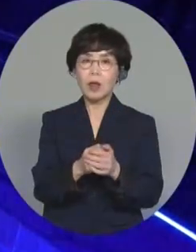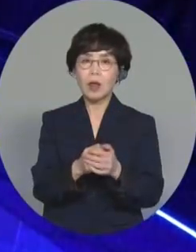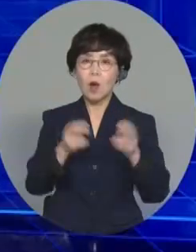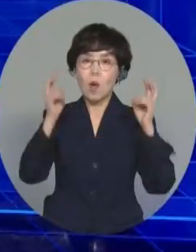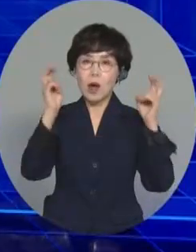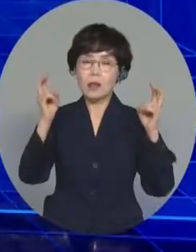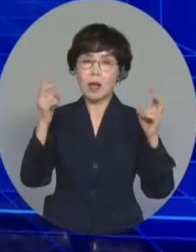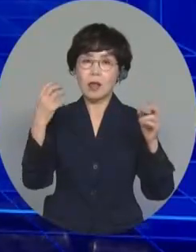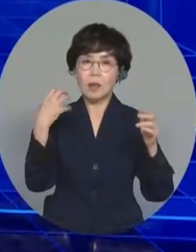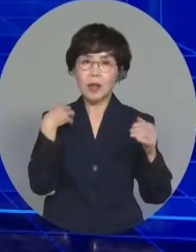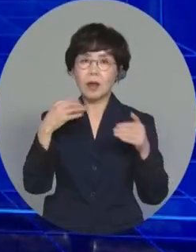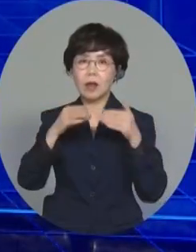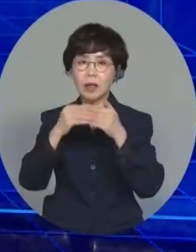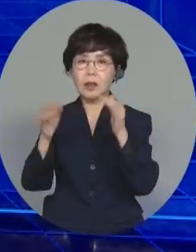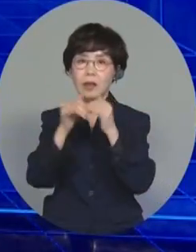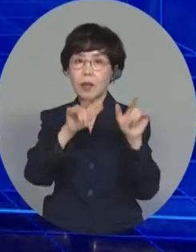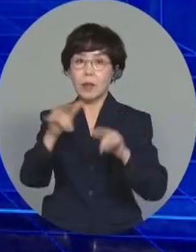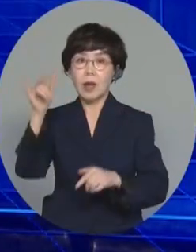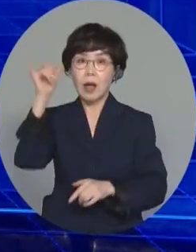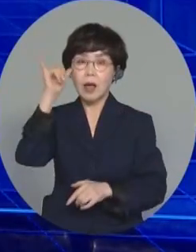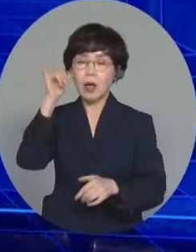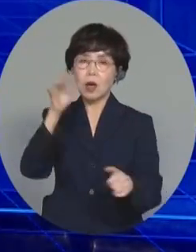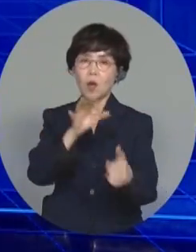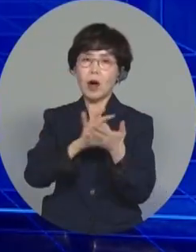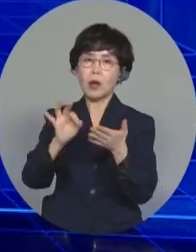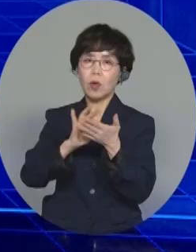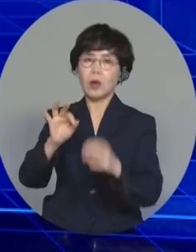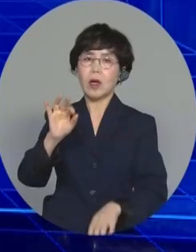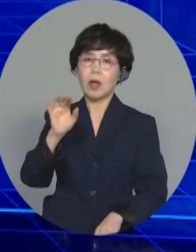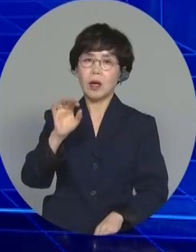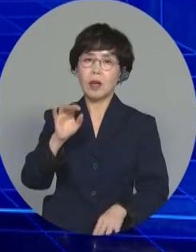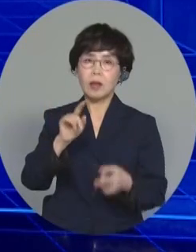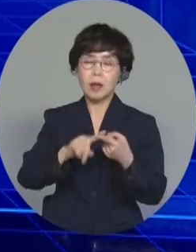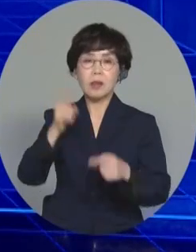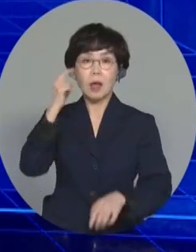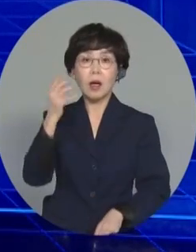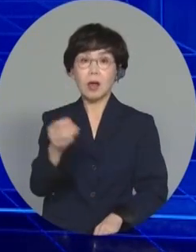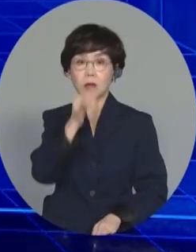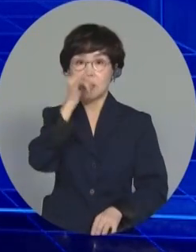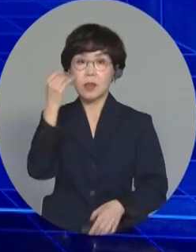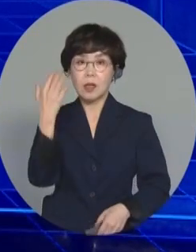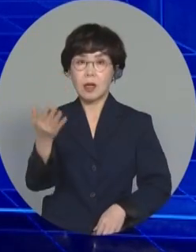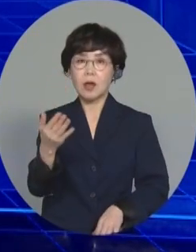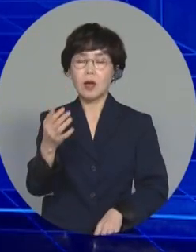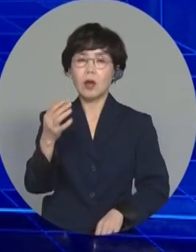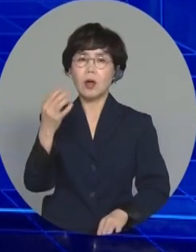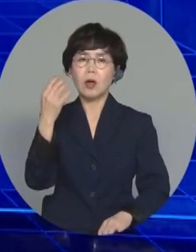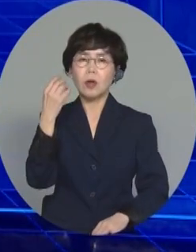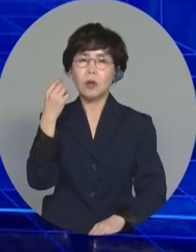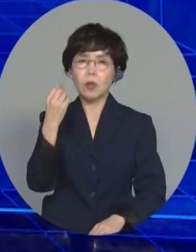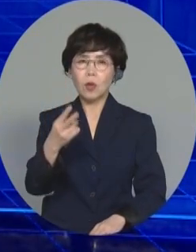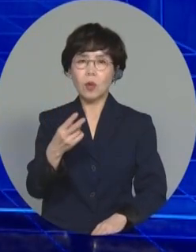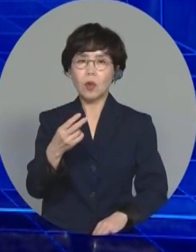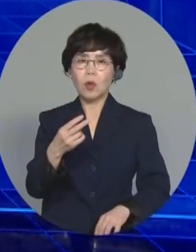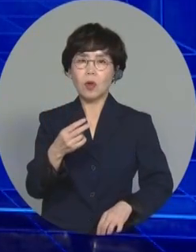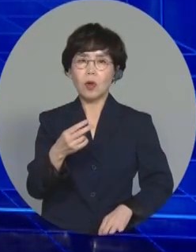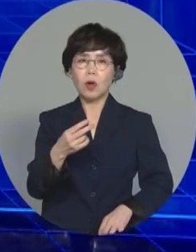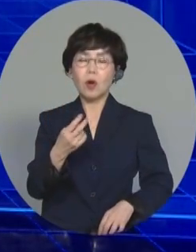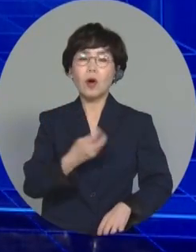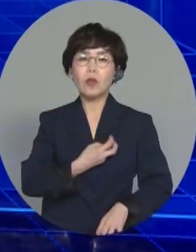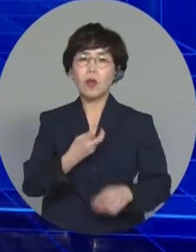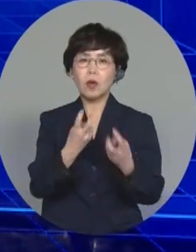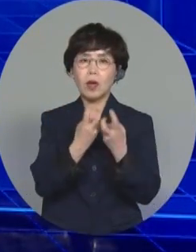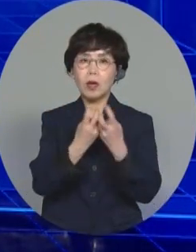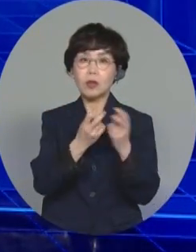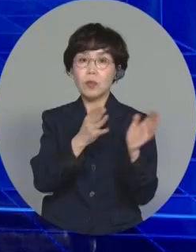리더들이 AI 활용에 대해서 생각을 하고 있어야 될까요? 또한 AI에 어떻게 준비할 수